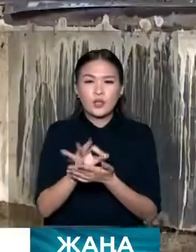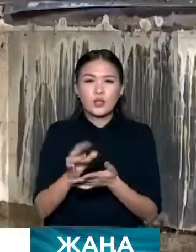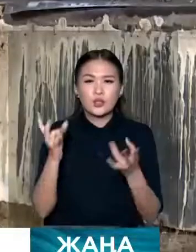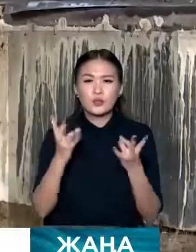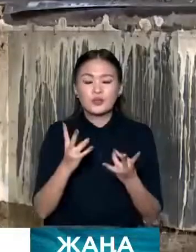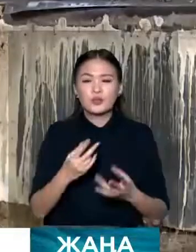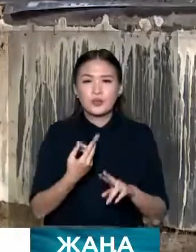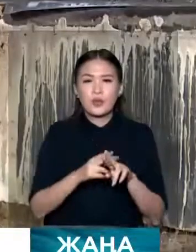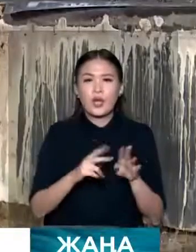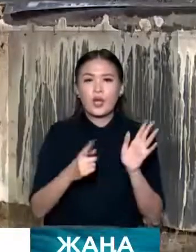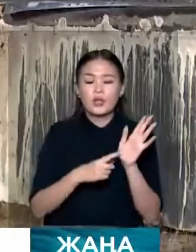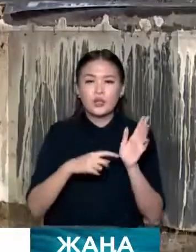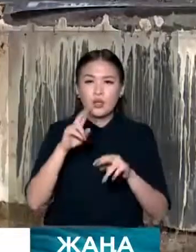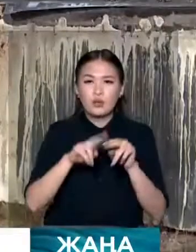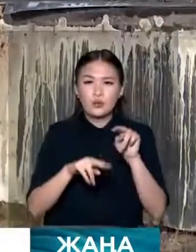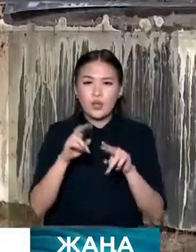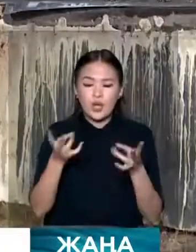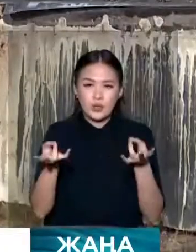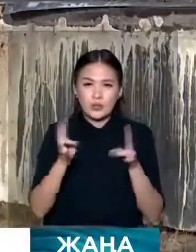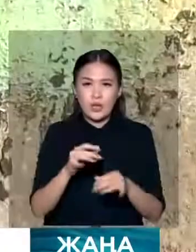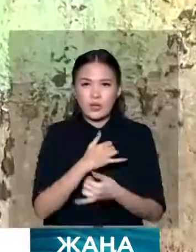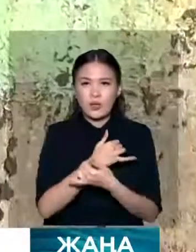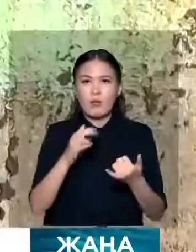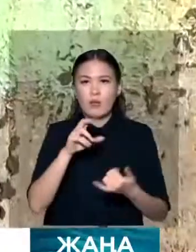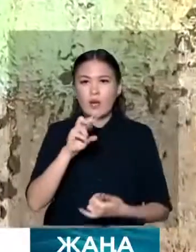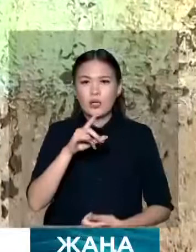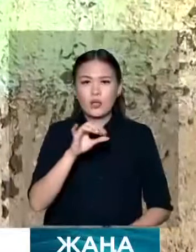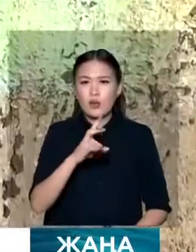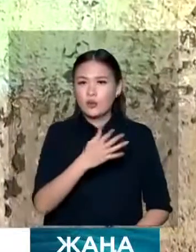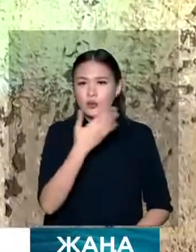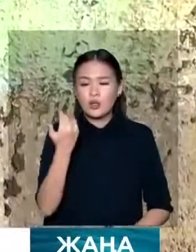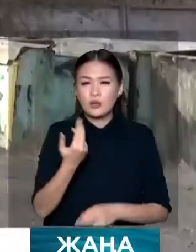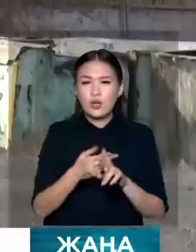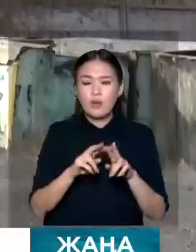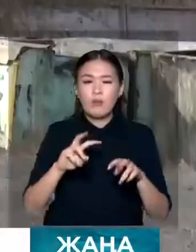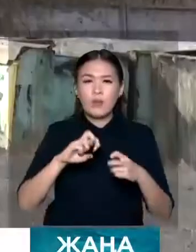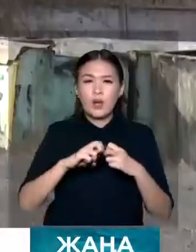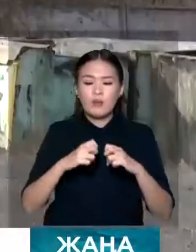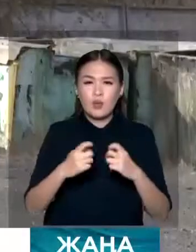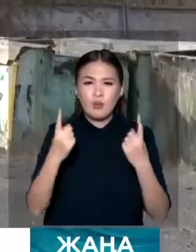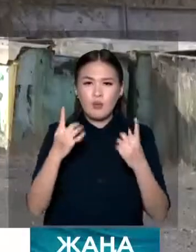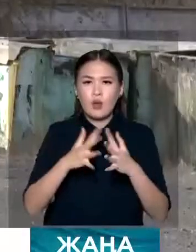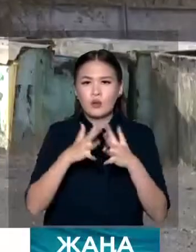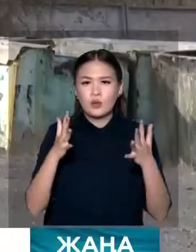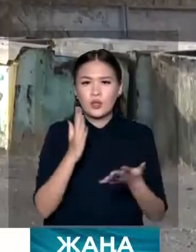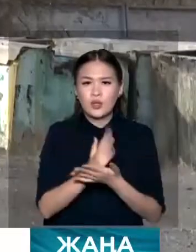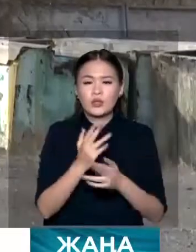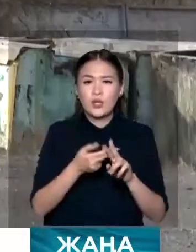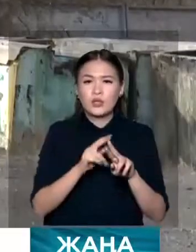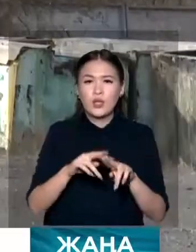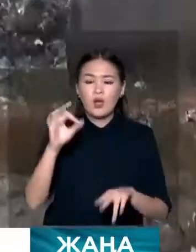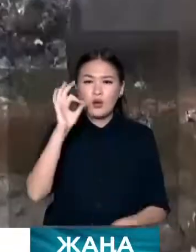мүмкін. Қарағандыда құрылыс қалдықтарына арналған бірде-бір полигон жоқ. Өңірдегі өткір проблеманың бірі осы. Бетон ванналарға қатысты